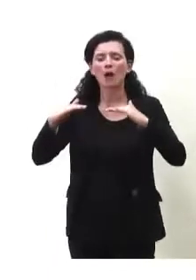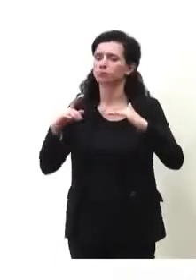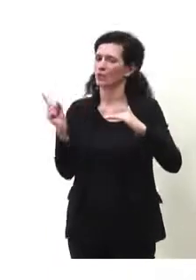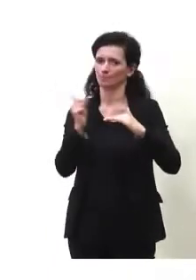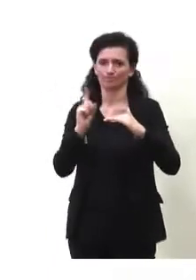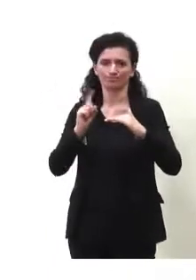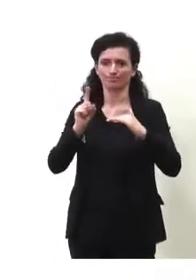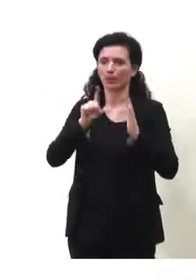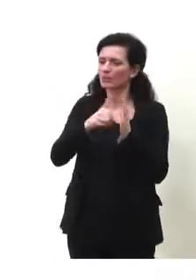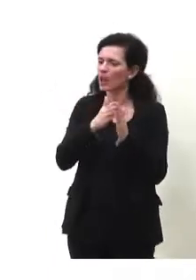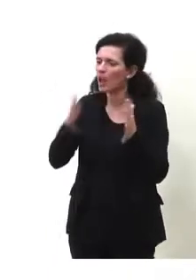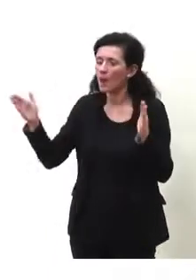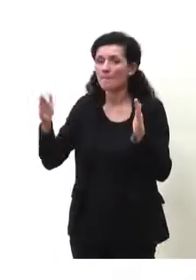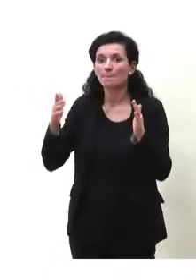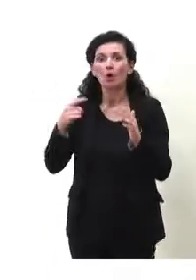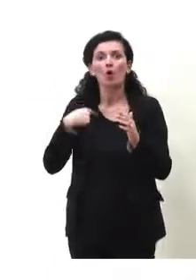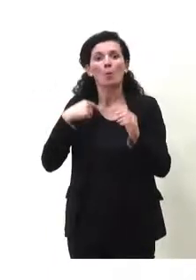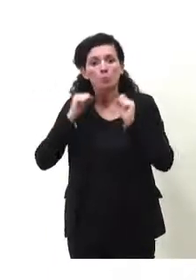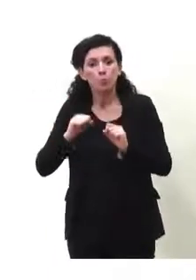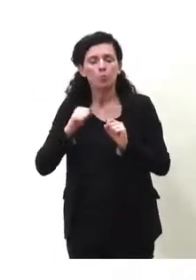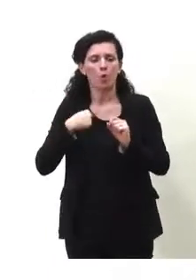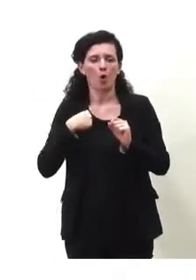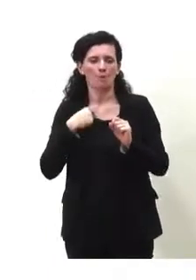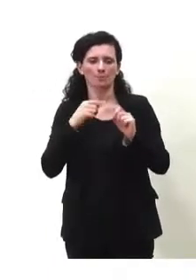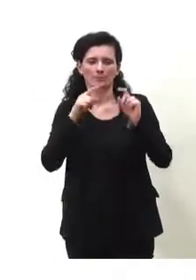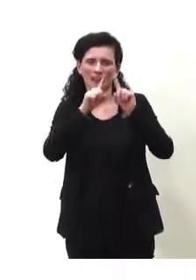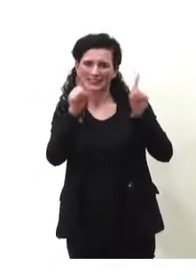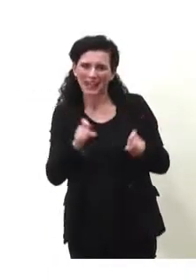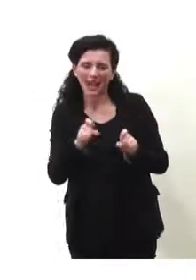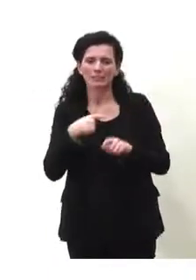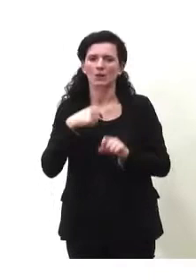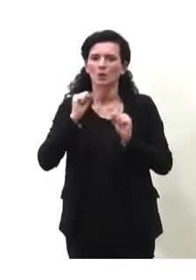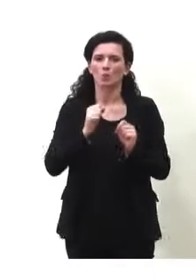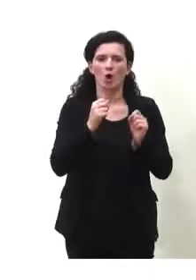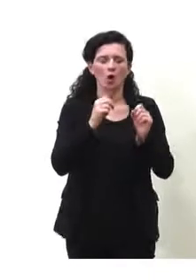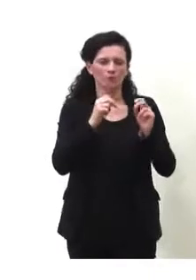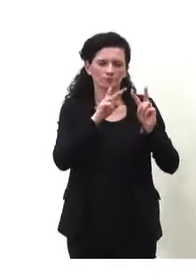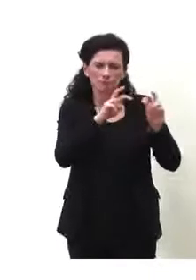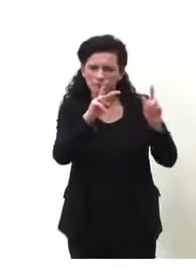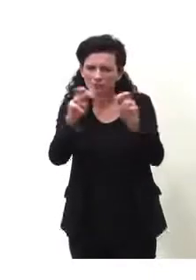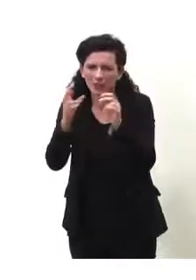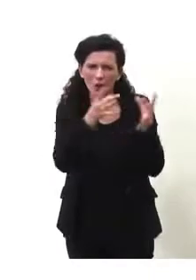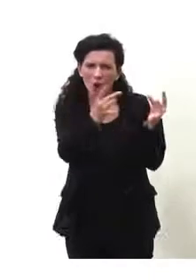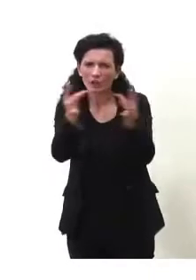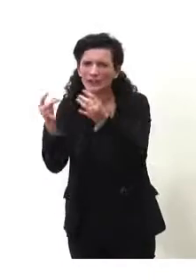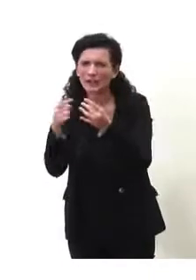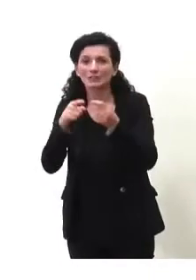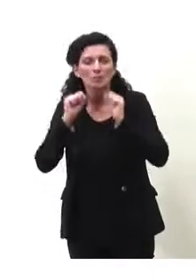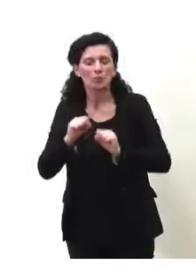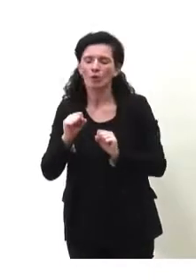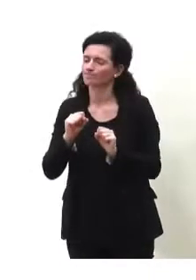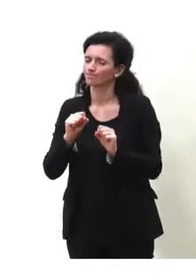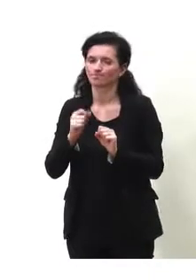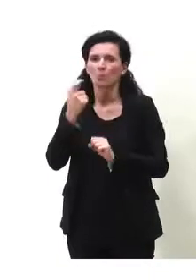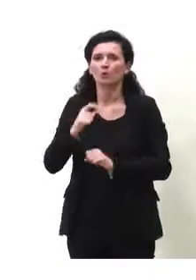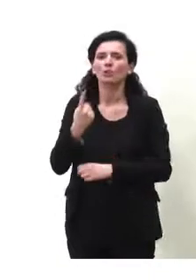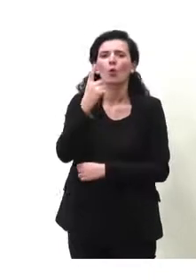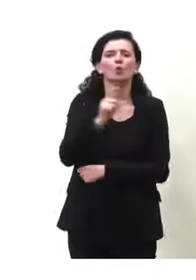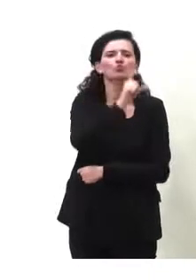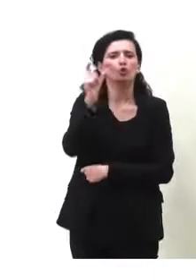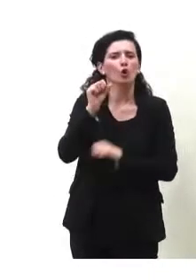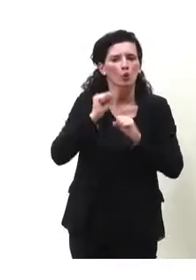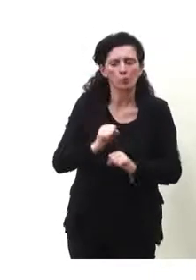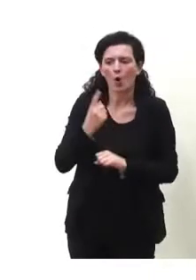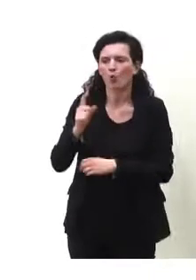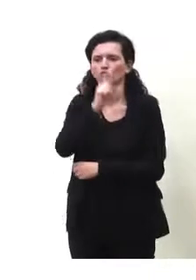di fare testing, di fare contact tracing. Un giorno li troviamo, un giorno no. Ora che l'epidemia sta salendo, è